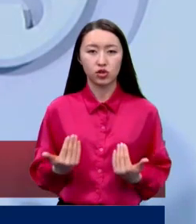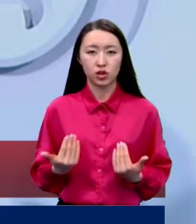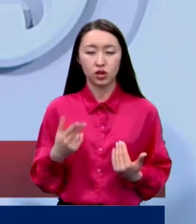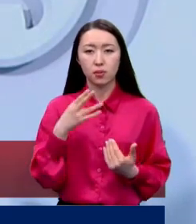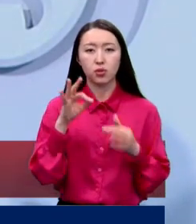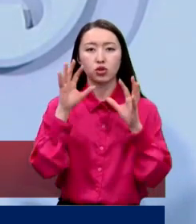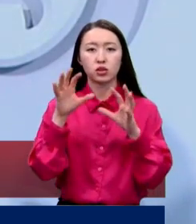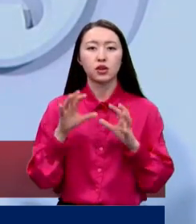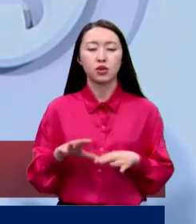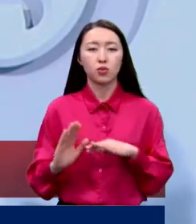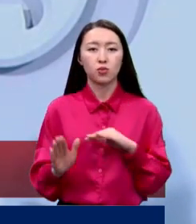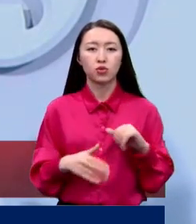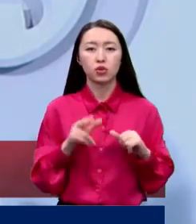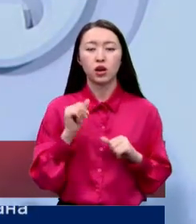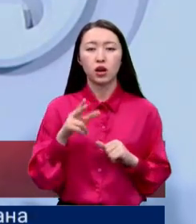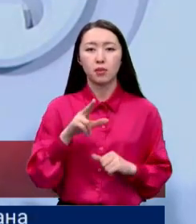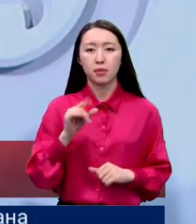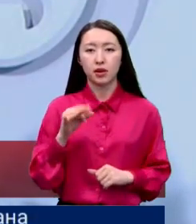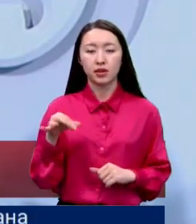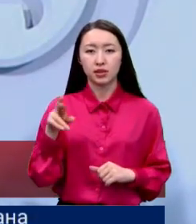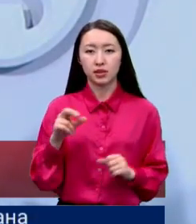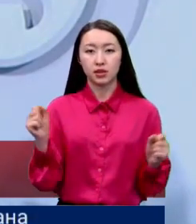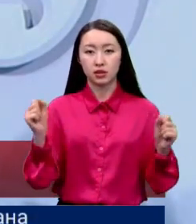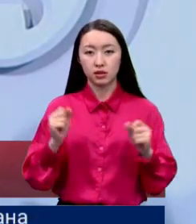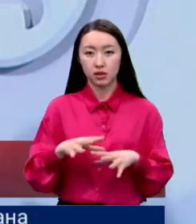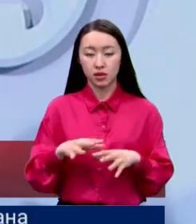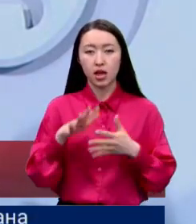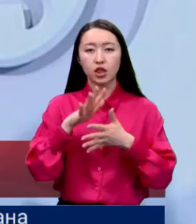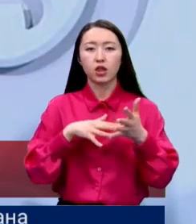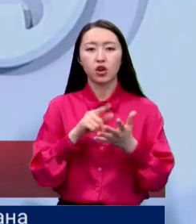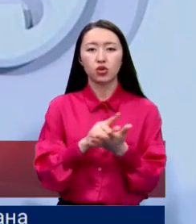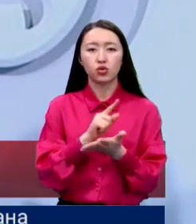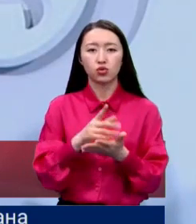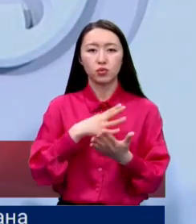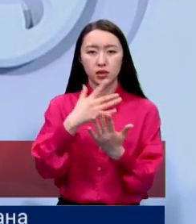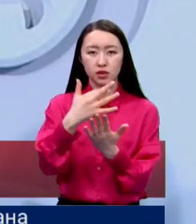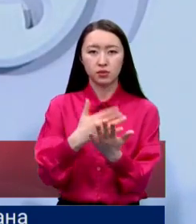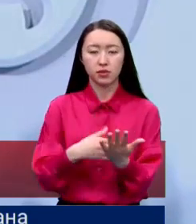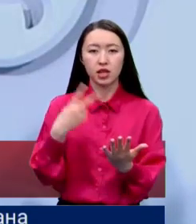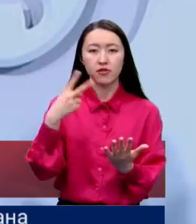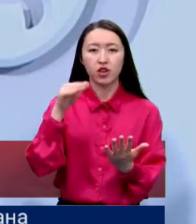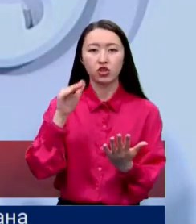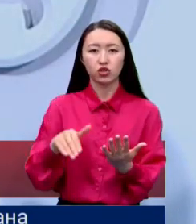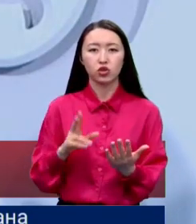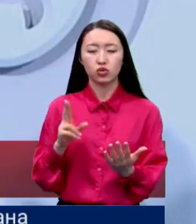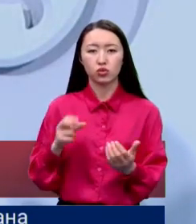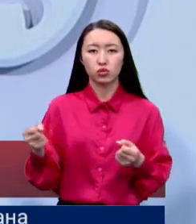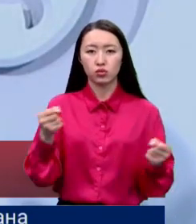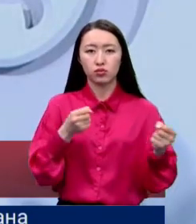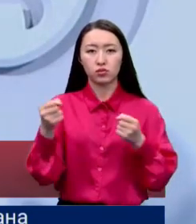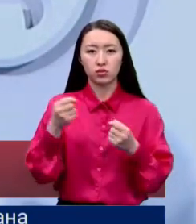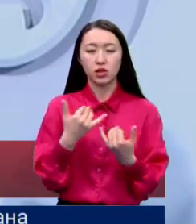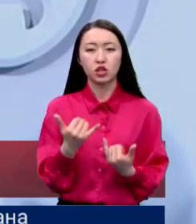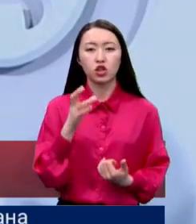по закону, после того, как партия проводит учредительный съезд, она должна представить списки своих 20 тысяч кандидатов. Сейчас